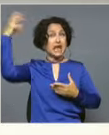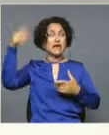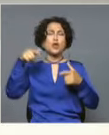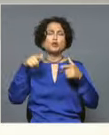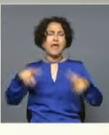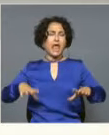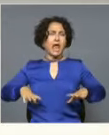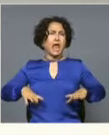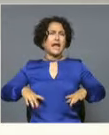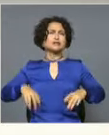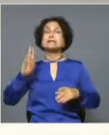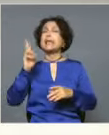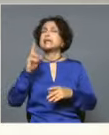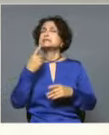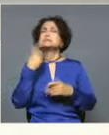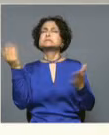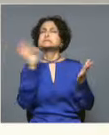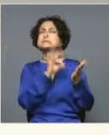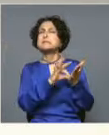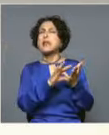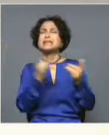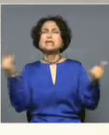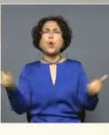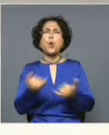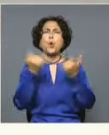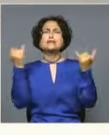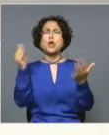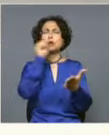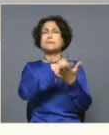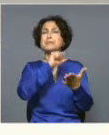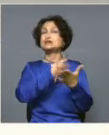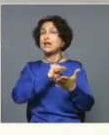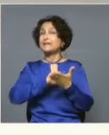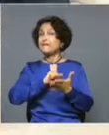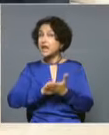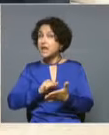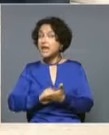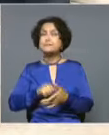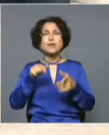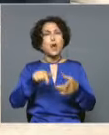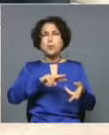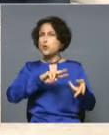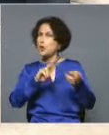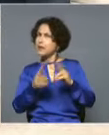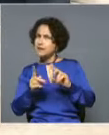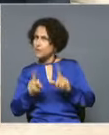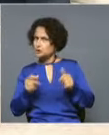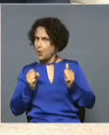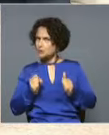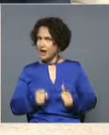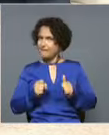гражданска кирилица, с цел да се улесни отпечатването. Промени сега може ли да очакваме